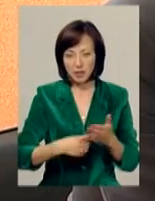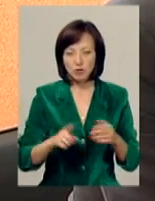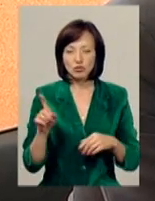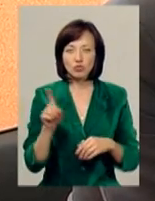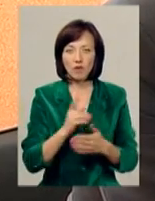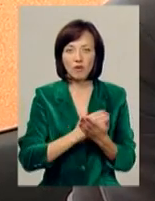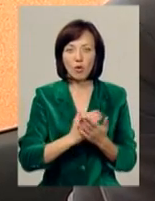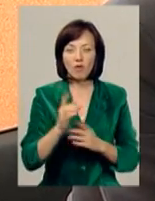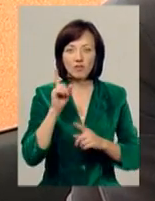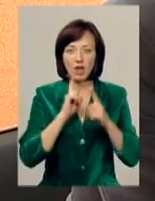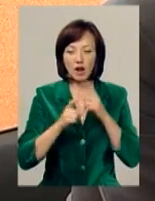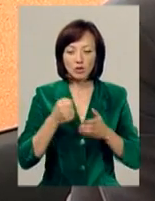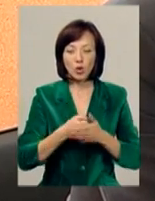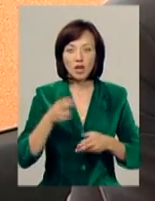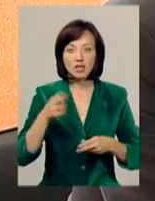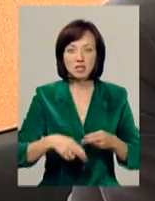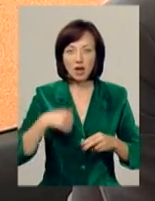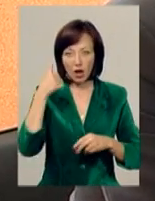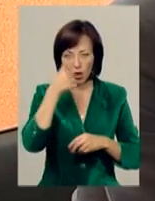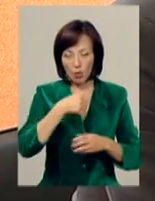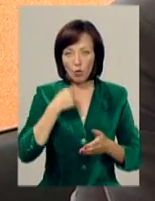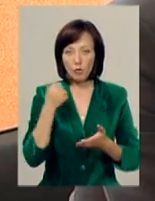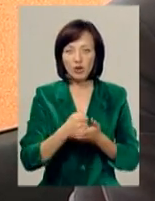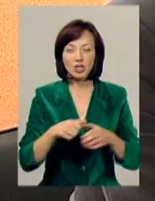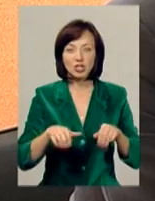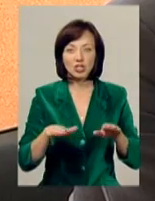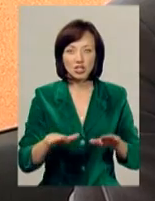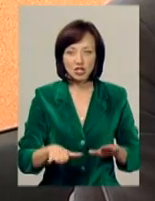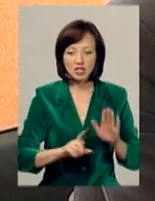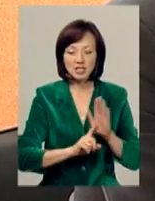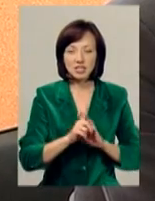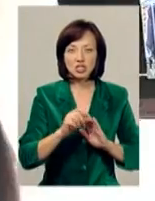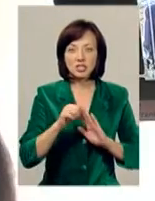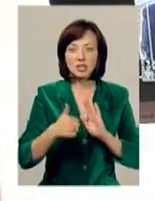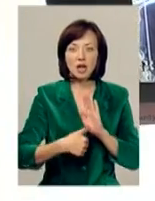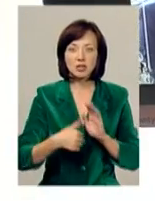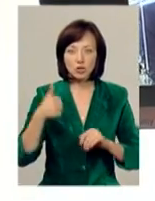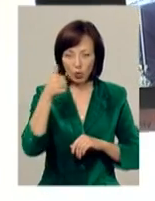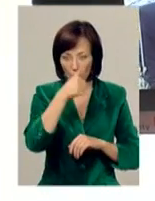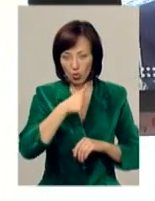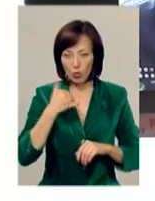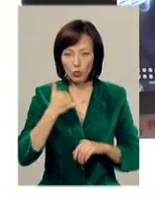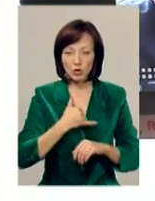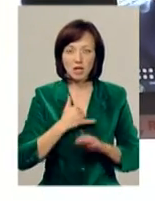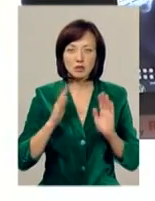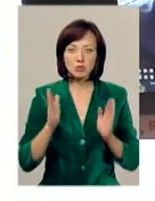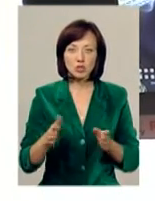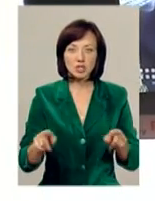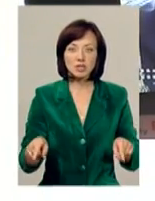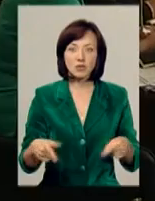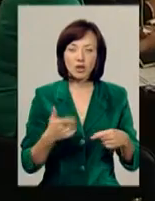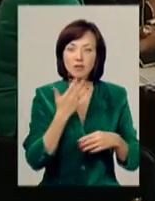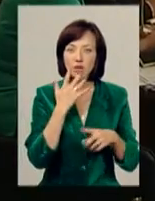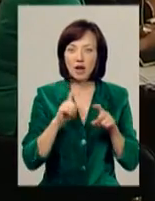Верховна Рада України до кінця цього року при відповідні рішення і з 2016 року у нас буде створено національне агентство